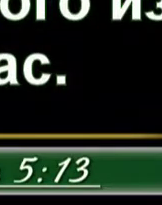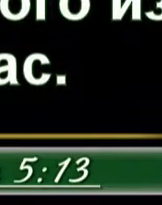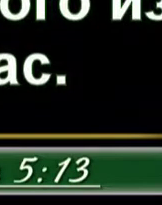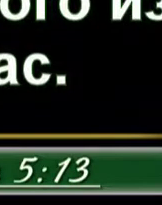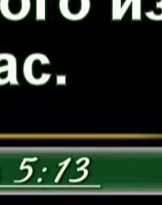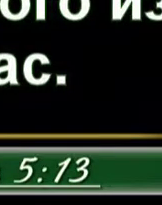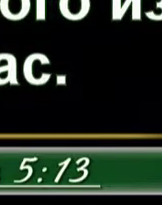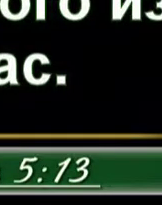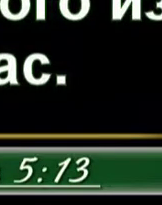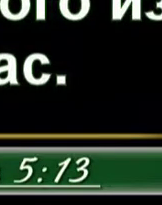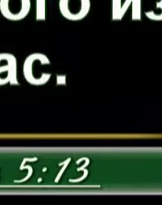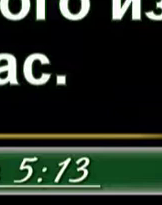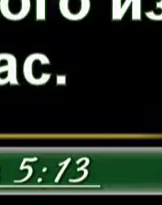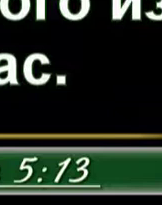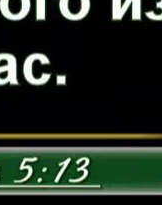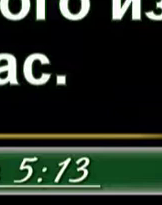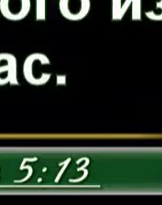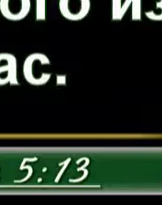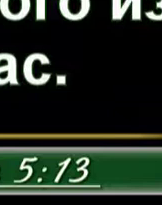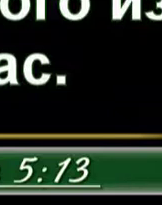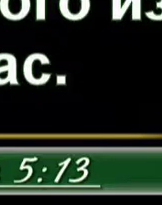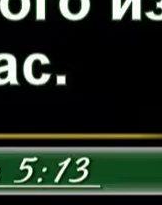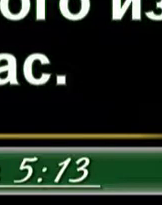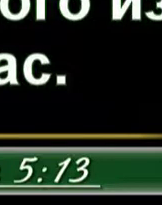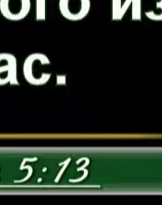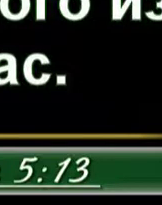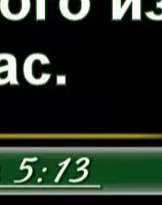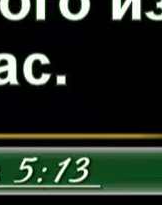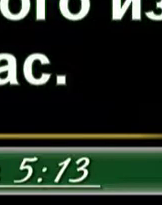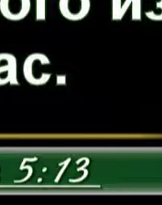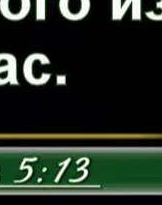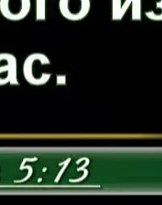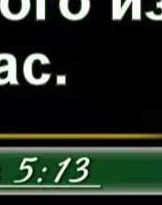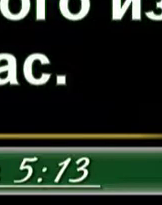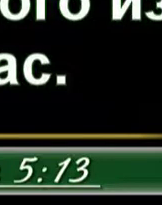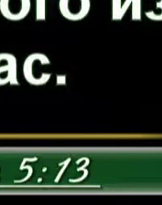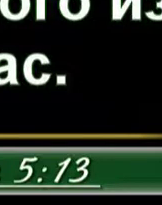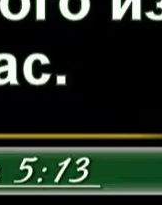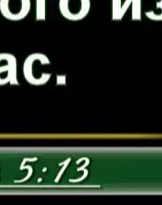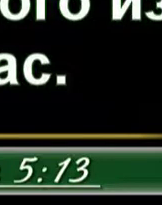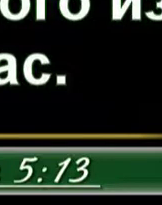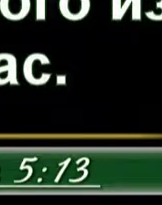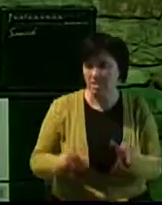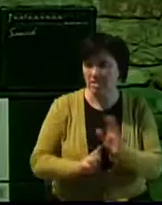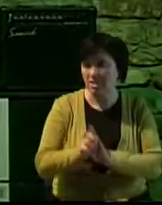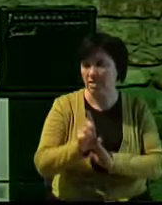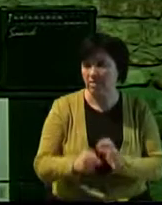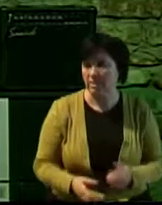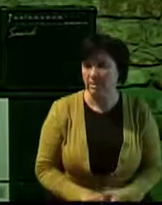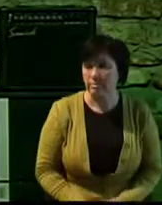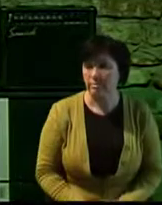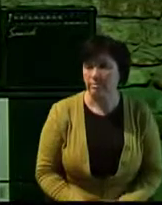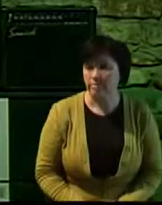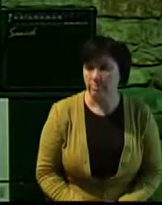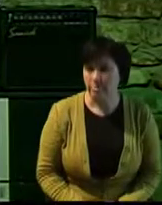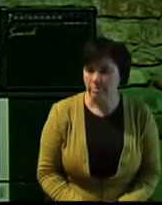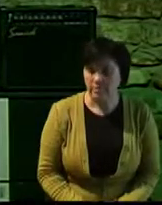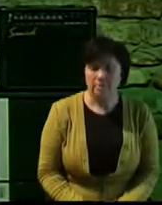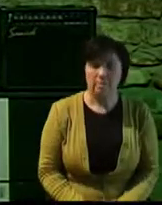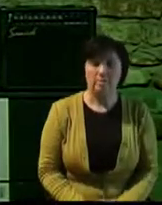Христа, удаляться от всякого брата, поступающего бесчинно, а не по преданию, которое приняли